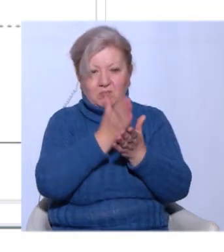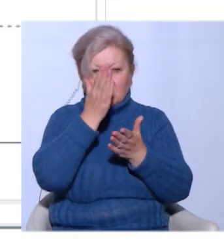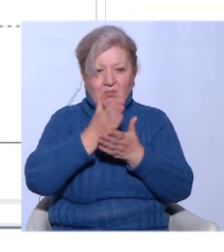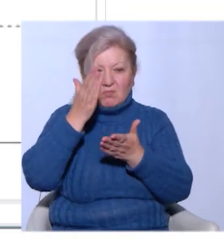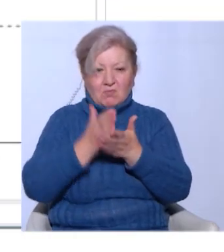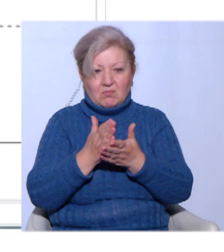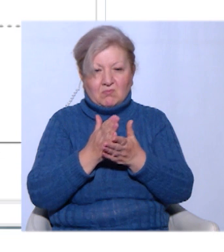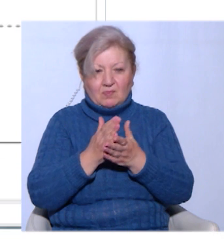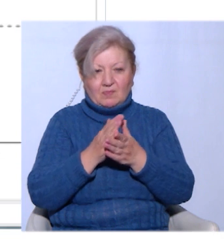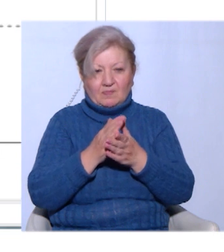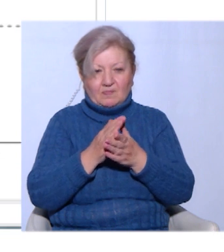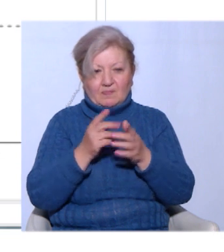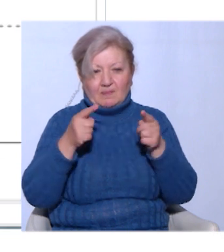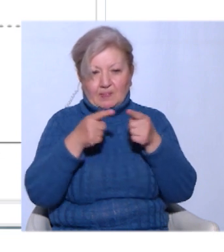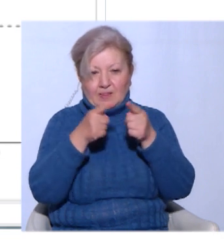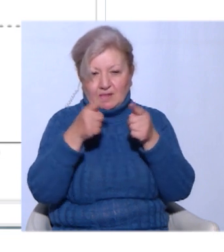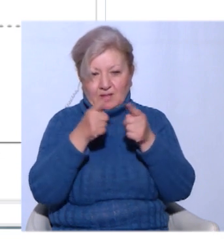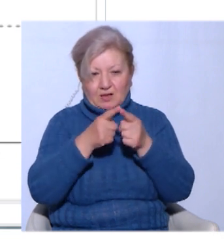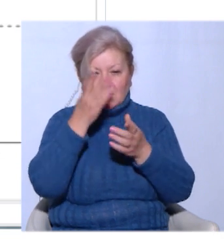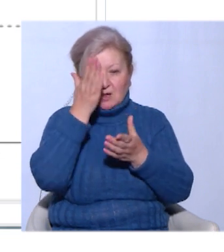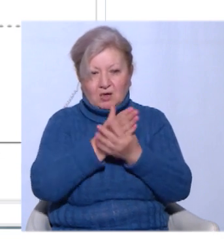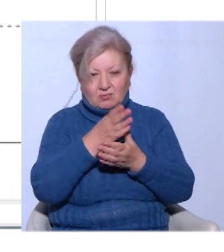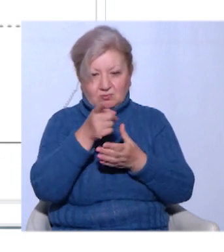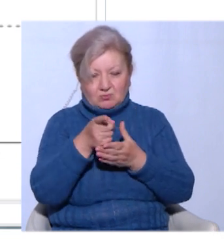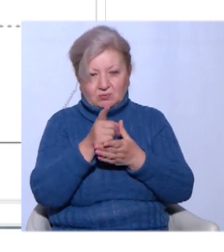დავყოთ ეს რაღაც მართკუთხედებად.